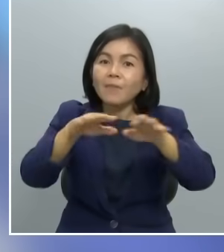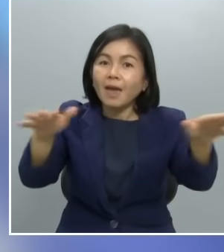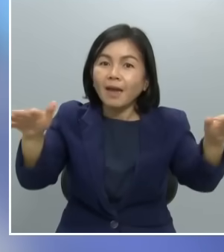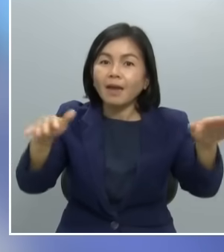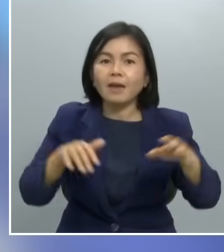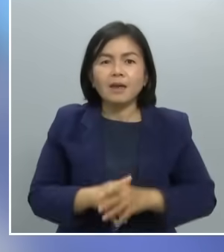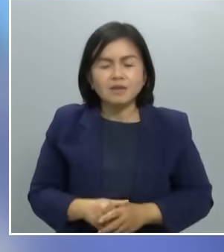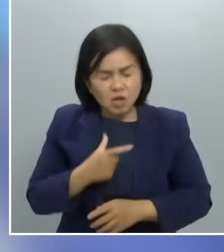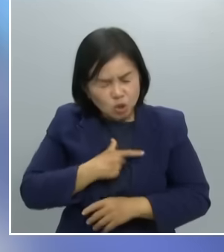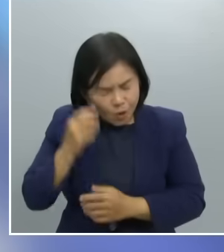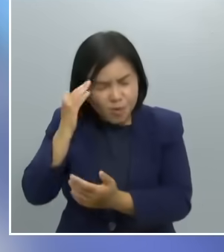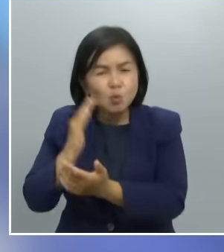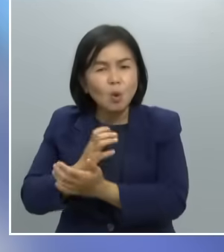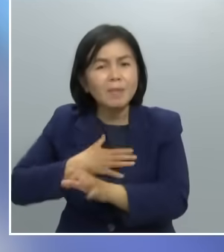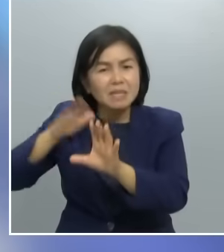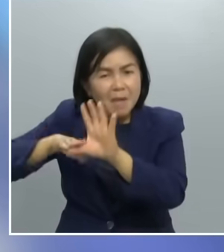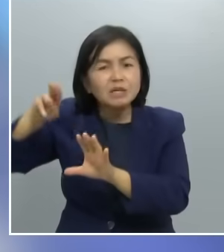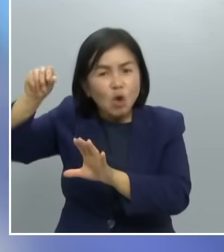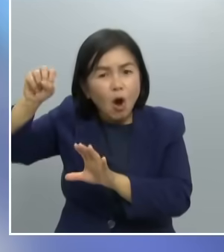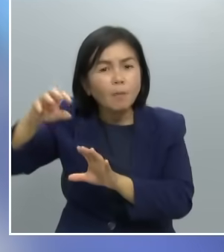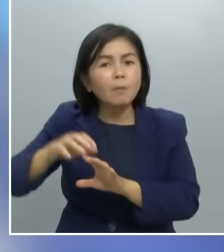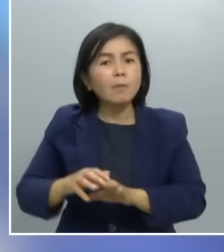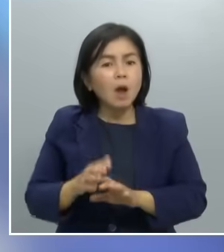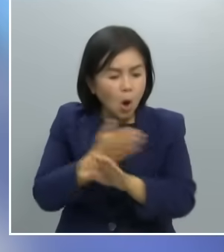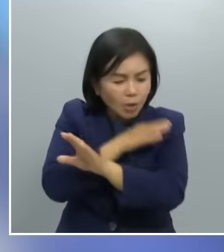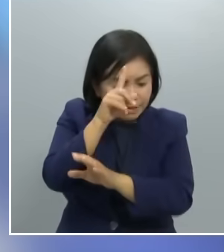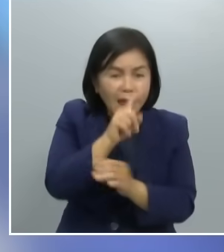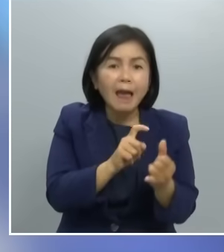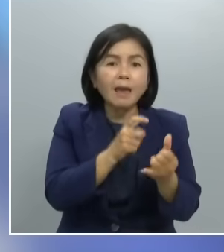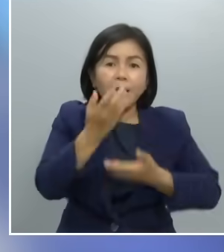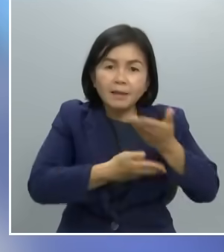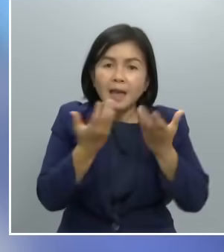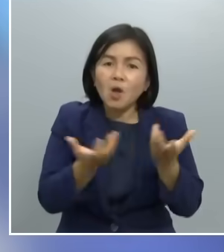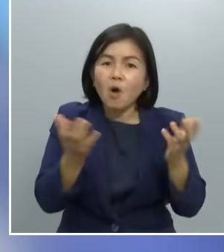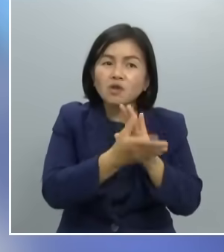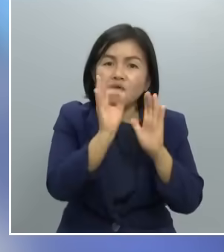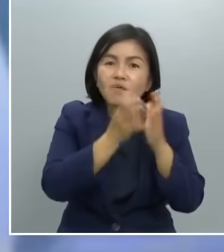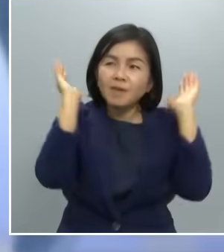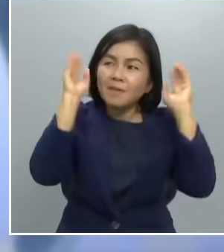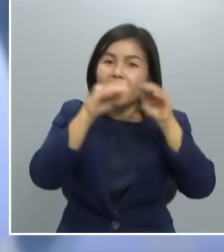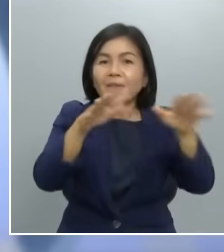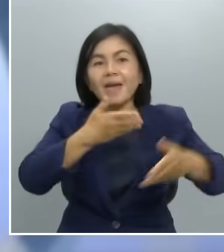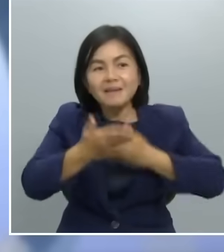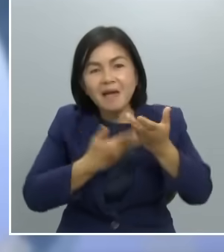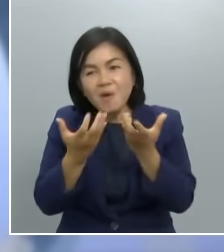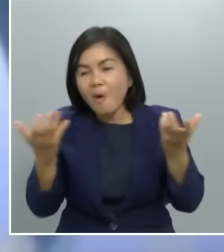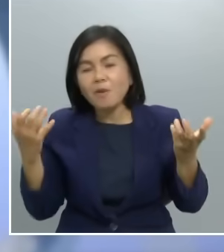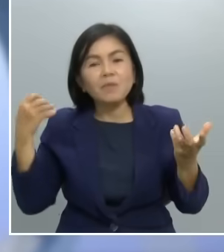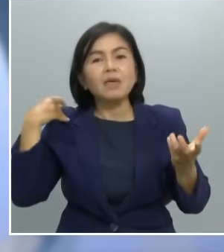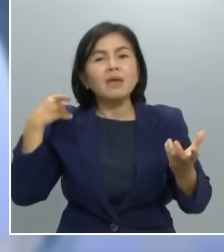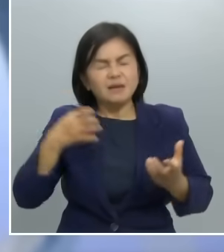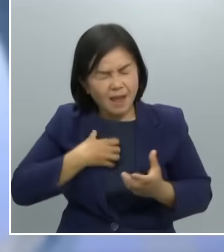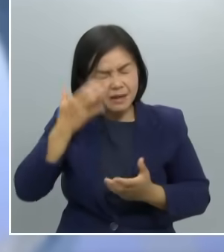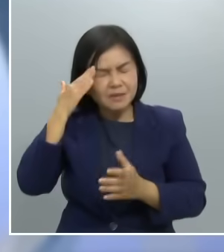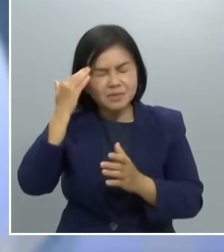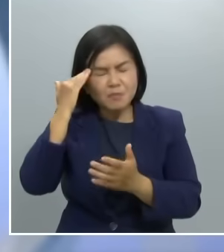นี่ฮะคุณผู้ชมดูดิฮะนี่คือปกรณ์นะ ค่ะ ปกรณ์ที่ขายของขายนู่นนี่นั่นออนไลน์เนี่ยนะแล้วอยากเป็นตำรว